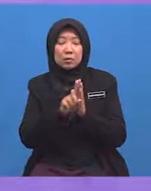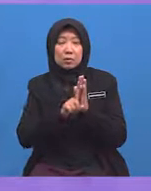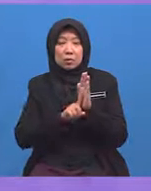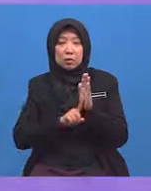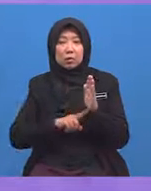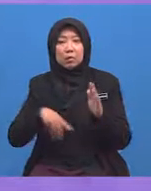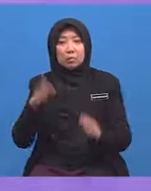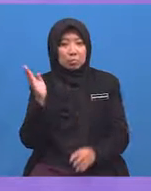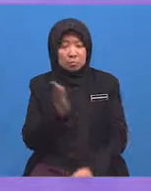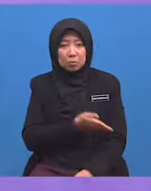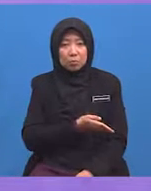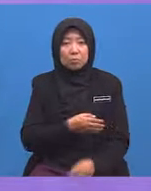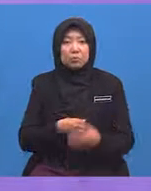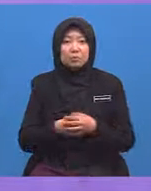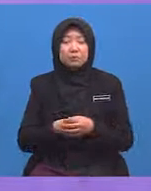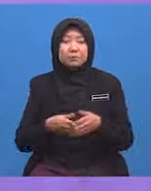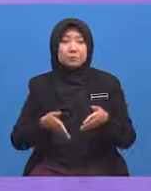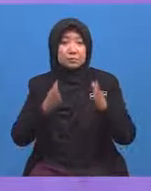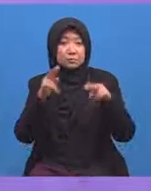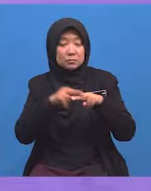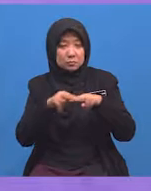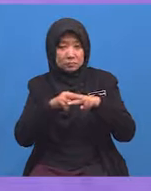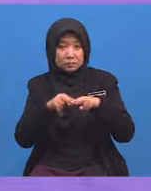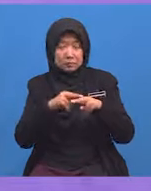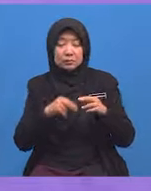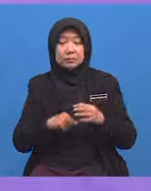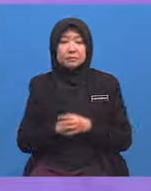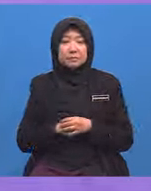raya atau jalan kereta api.